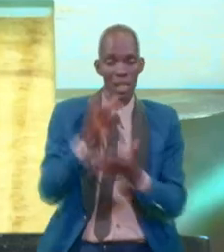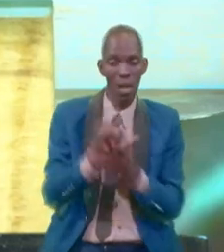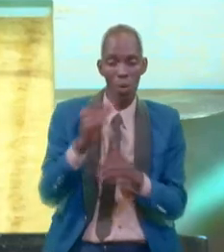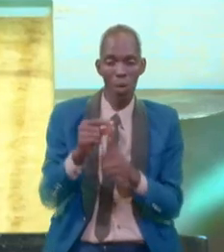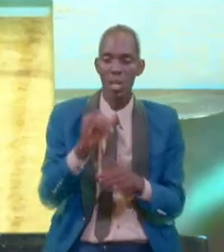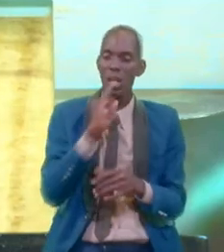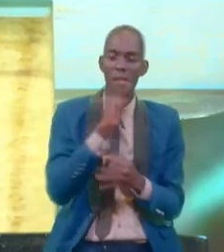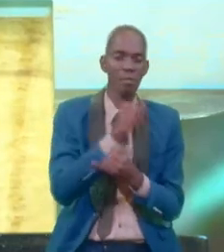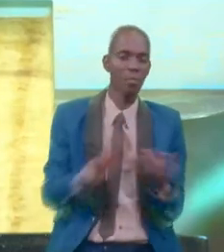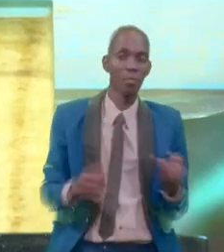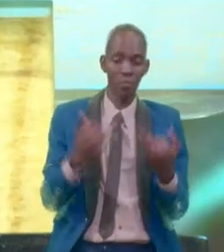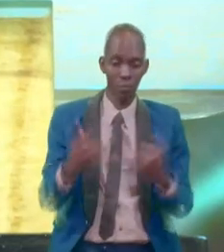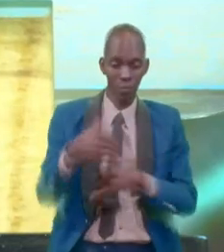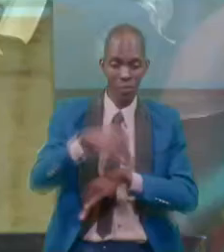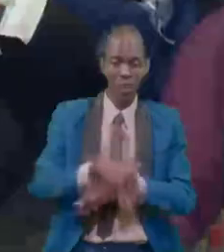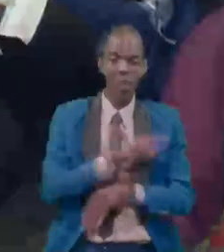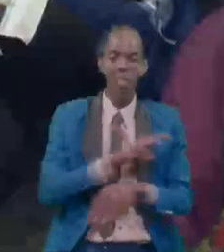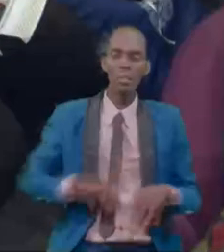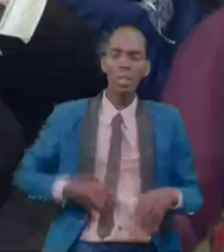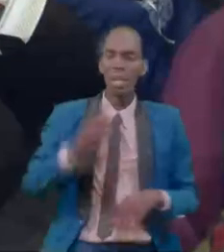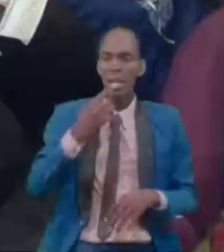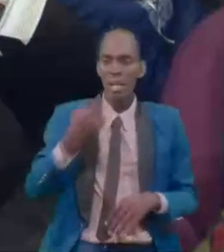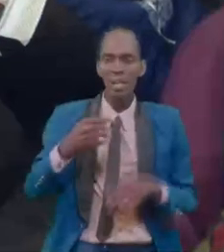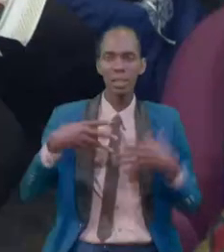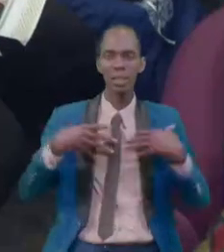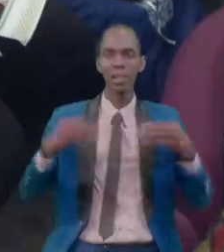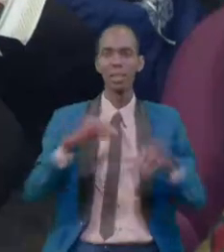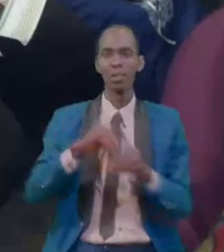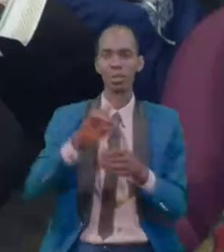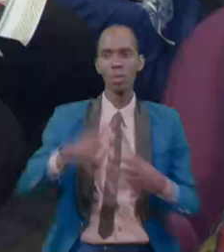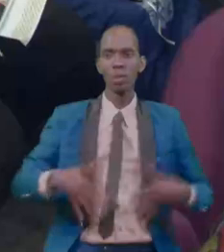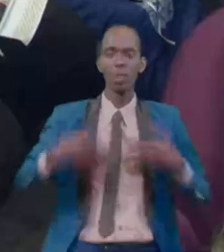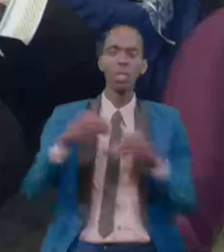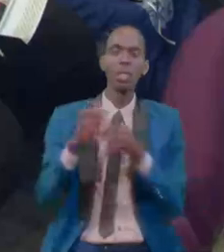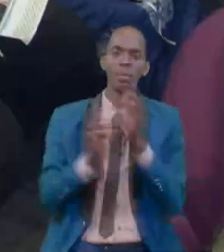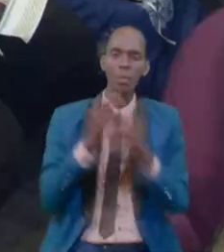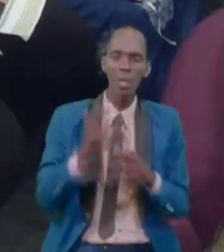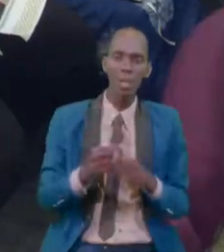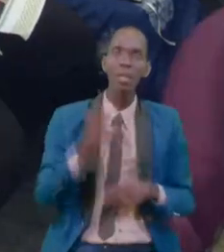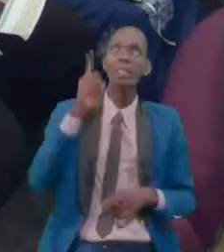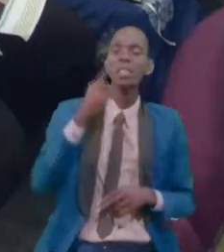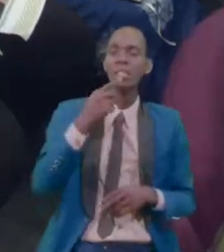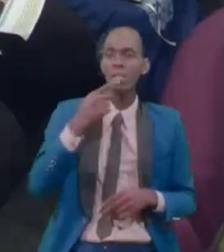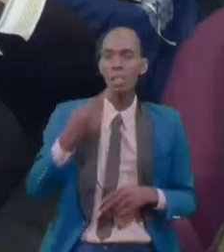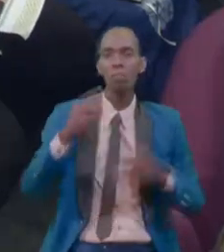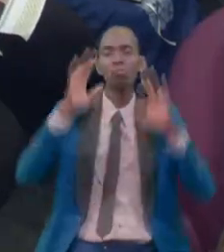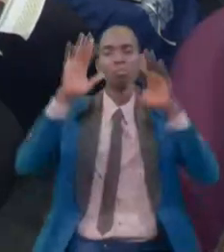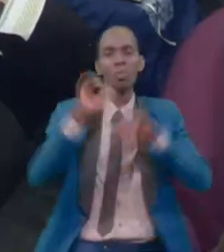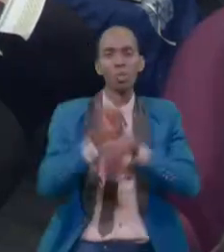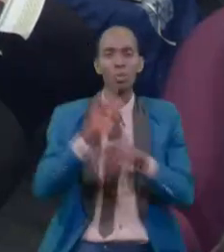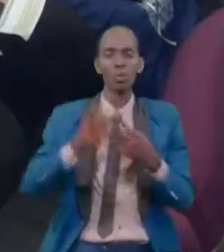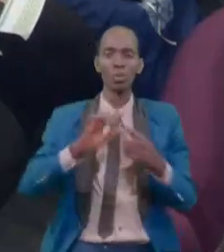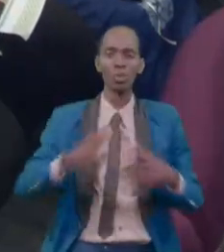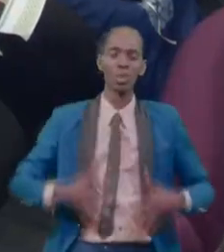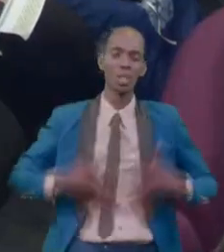finalisé. Aujourd'hui, il va parler, il va déclarer la guérison à votre vie, les miracles à votre vie. Et dès